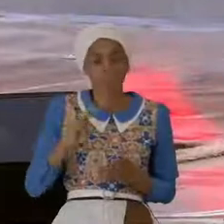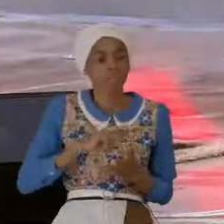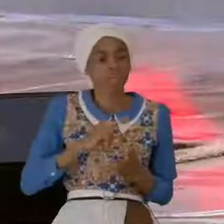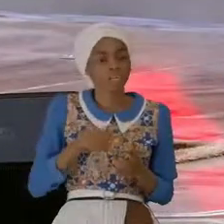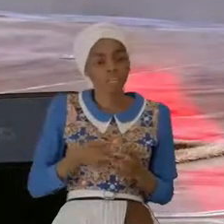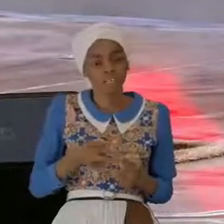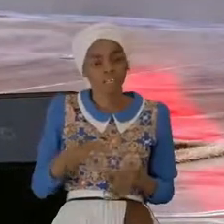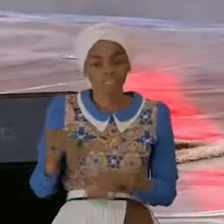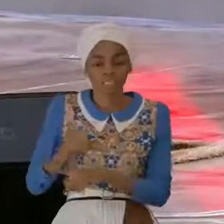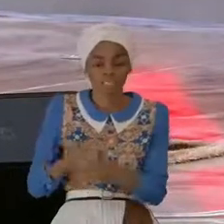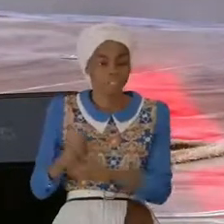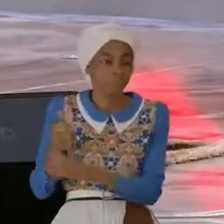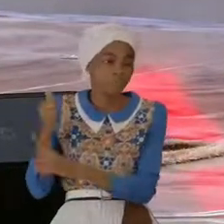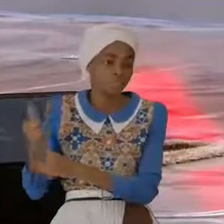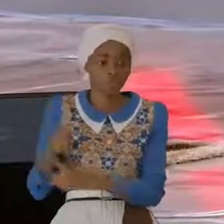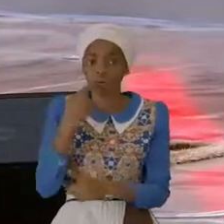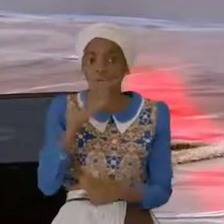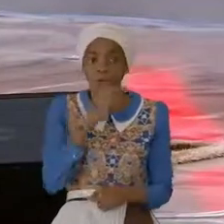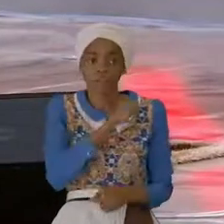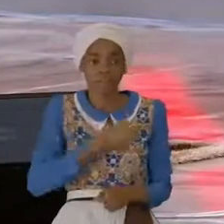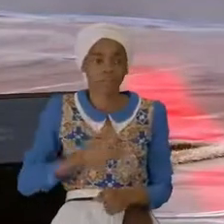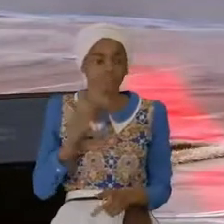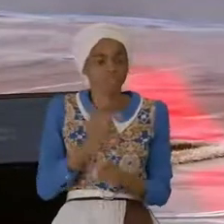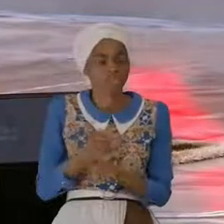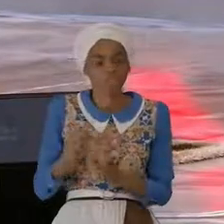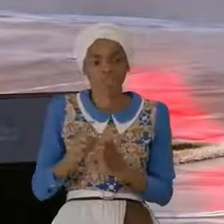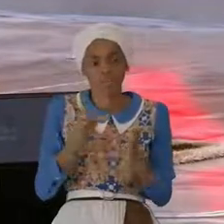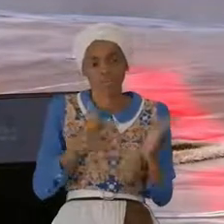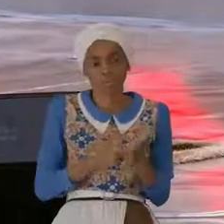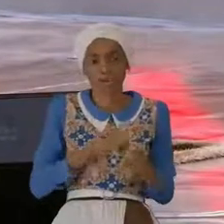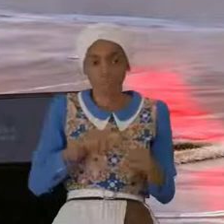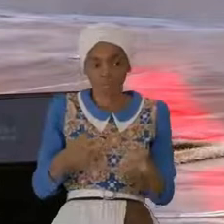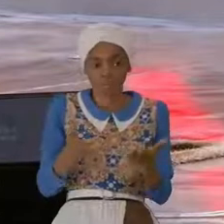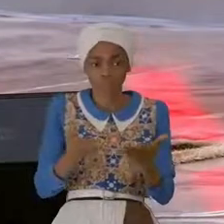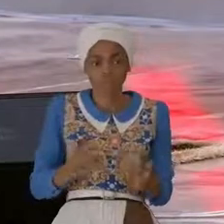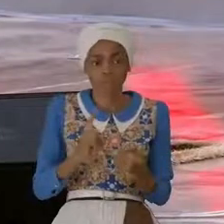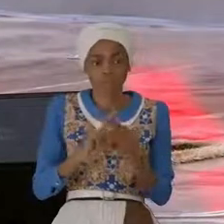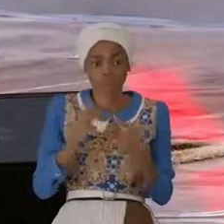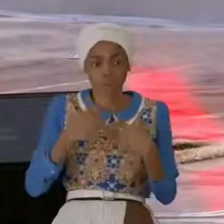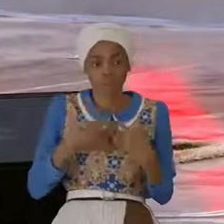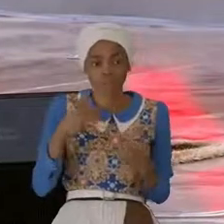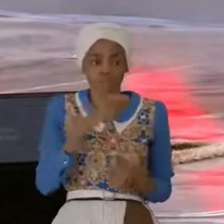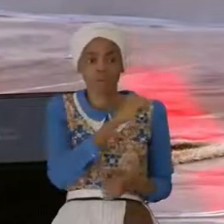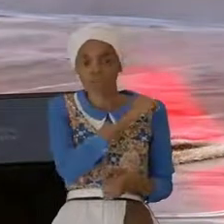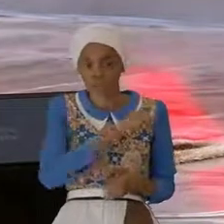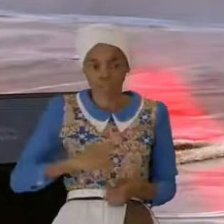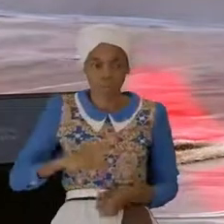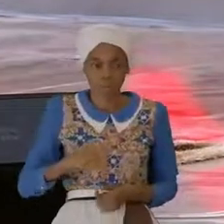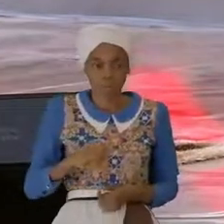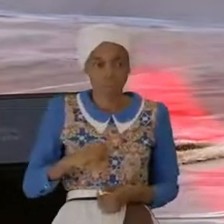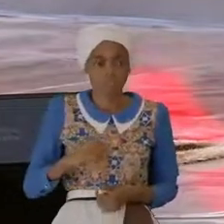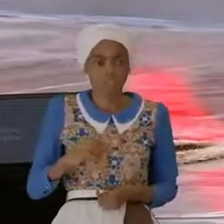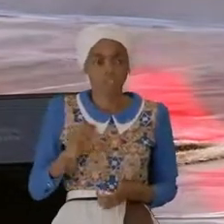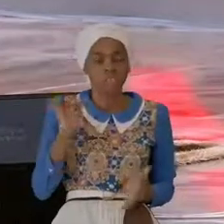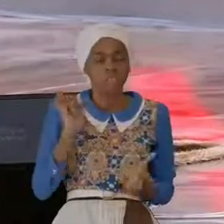13. Car les circoncis eux-mêmes n'observent point la loi, mais ils veulent que vous